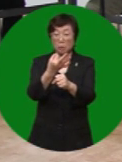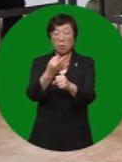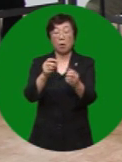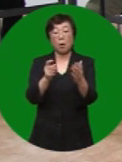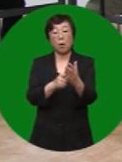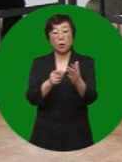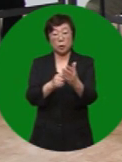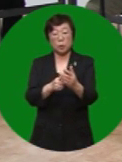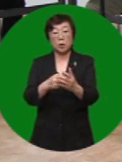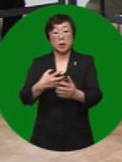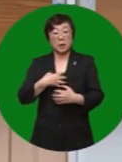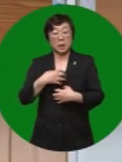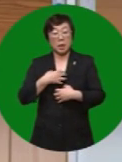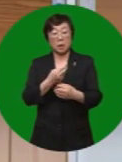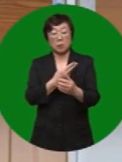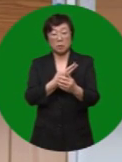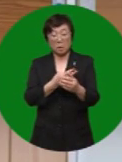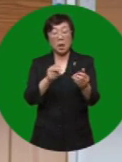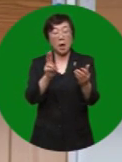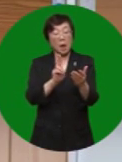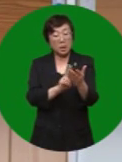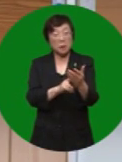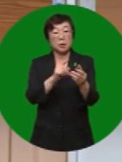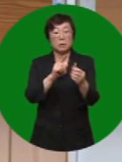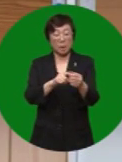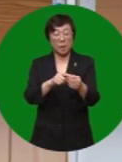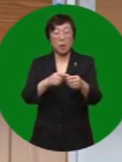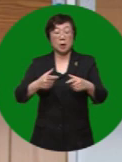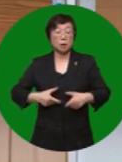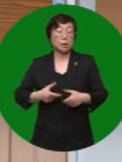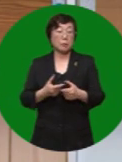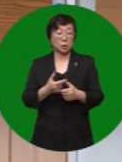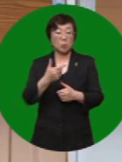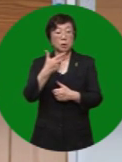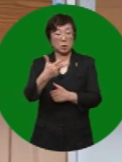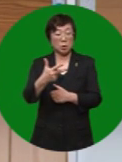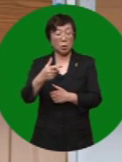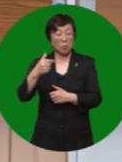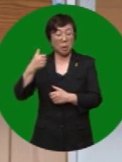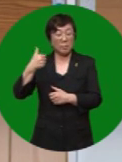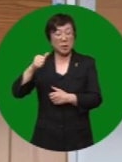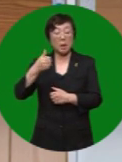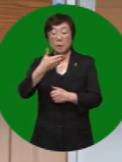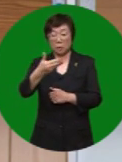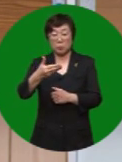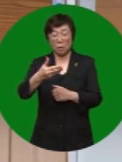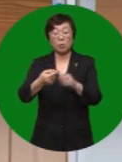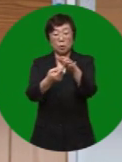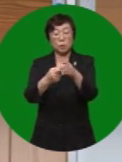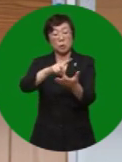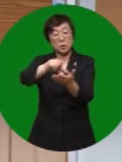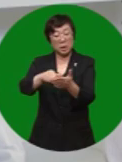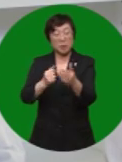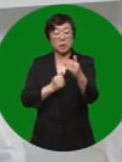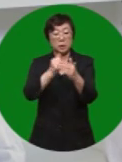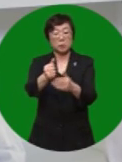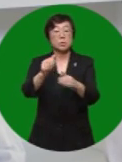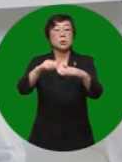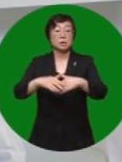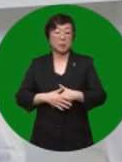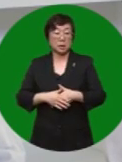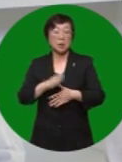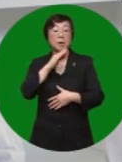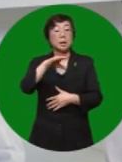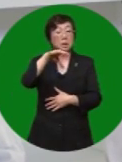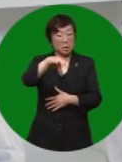急危険度判定を行うために熊本市の南区の農村地域に出動してまいりました。現地付